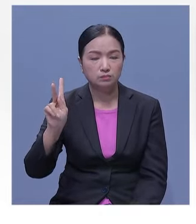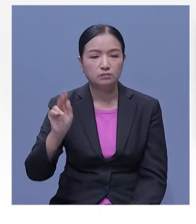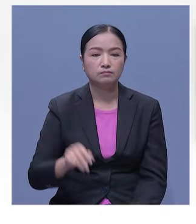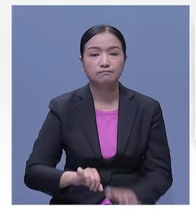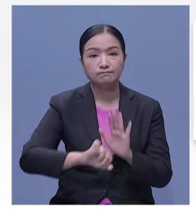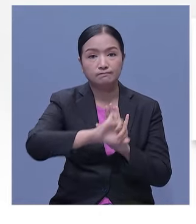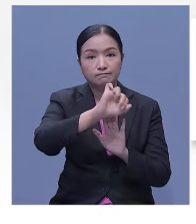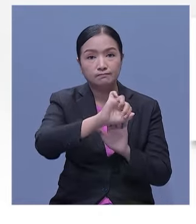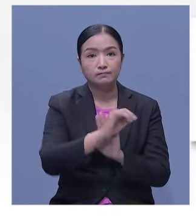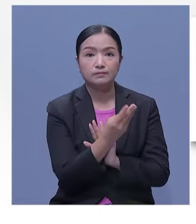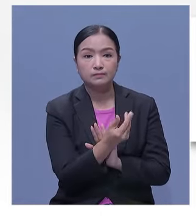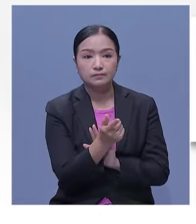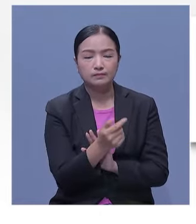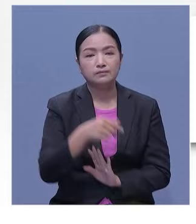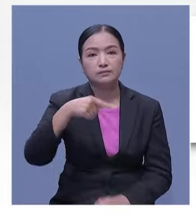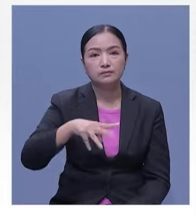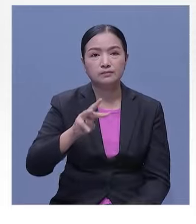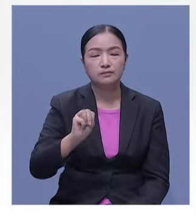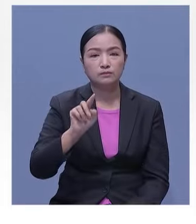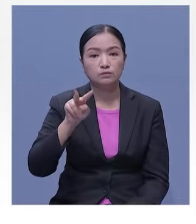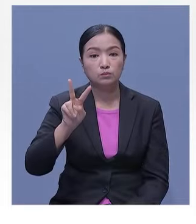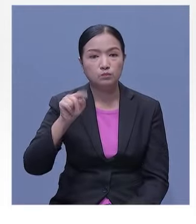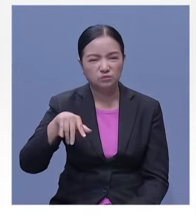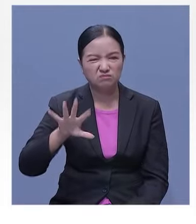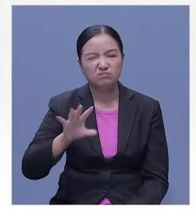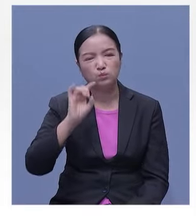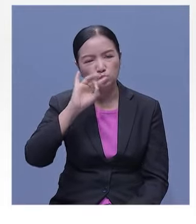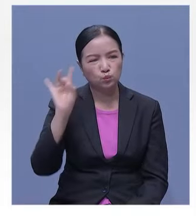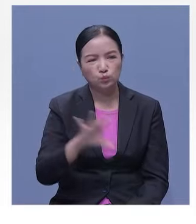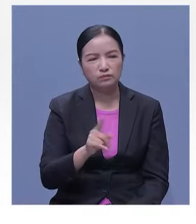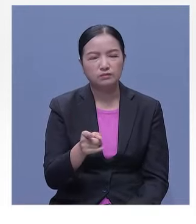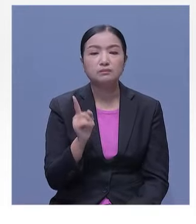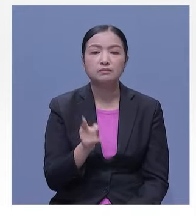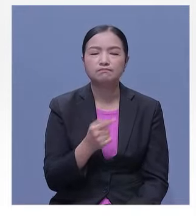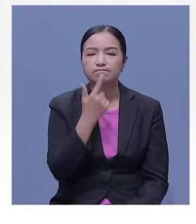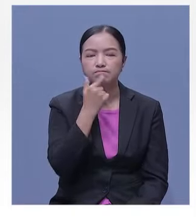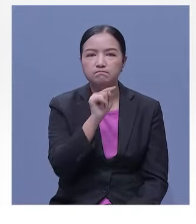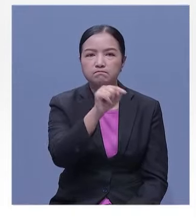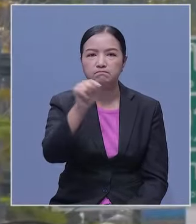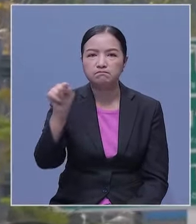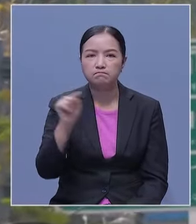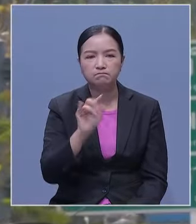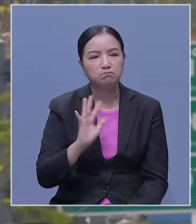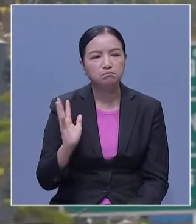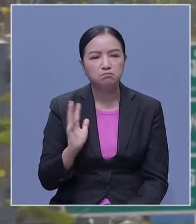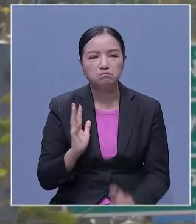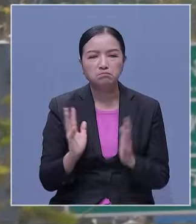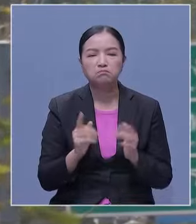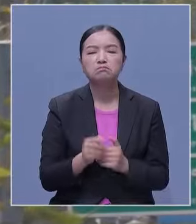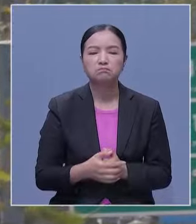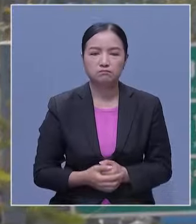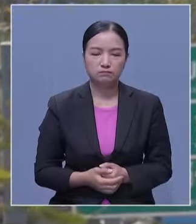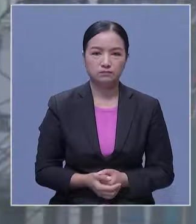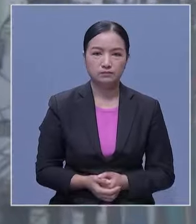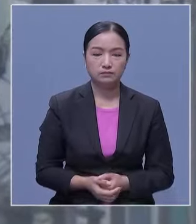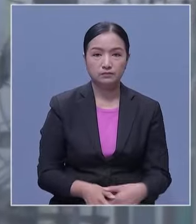ที่เชียงใหม่ค่ะ PM2.5 ที่นั่นยังคงวิกฤตหนักโซนแดงเกือบทุกพื้นที ่ครับ แผนที่เชียงใหม่โด